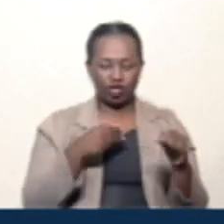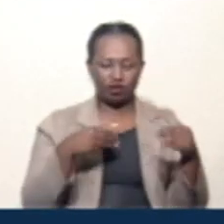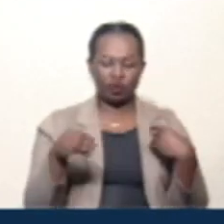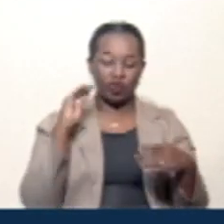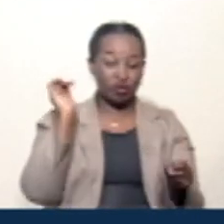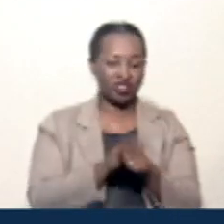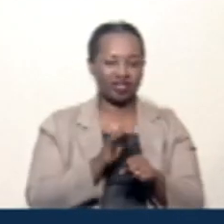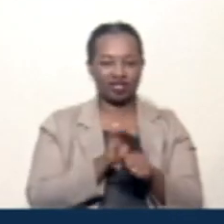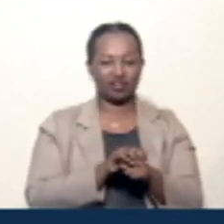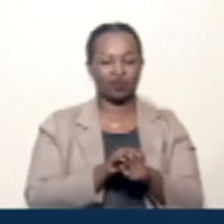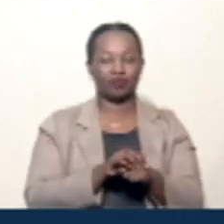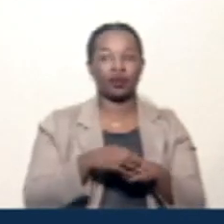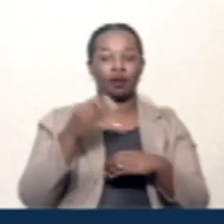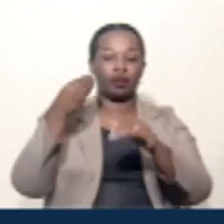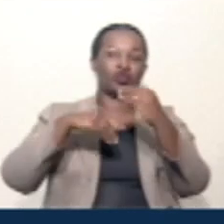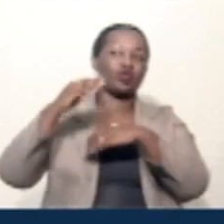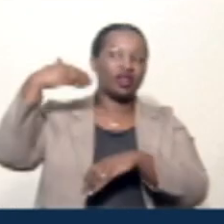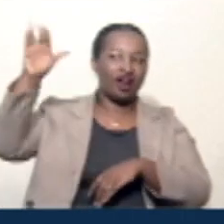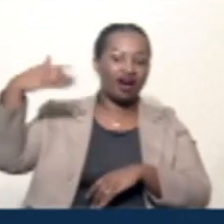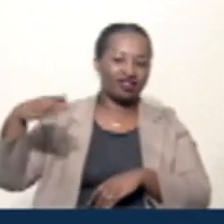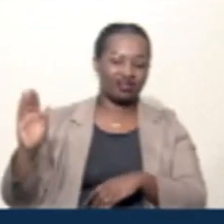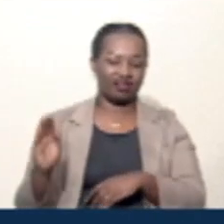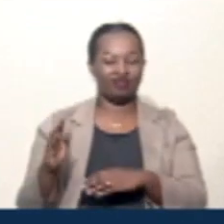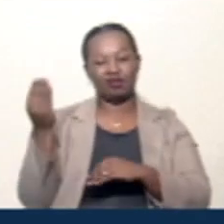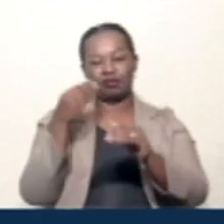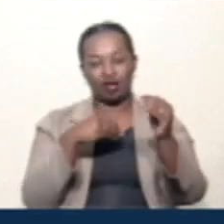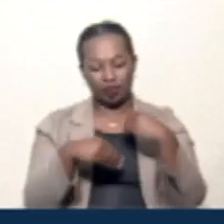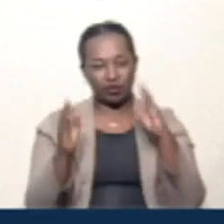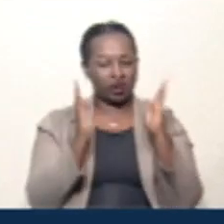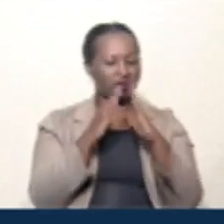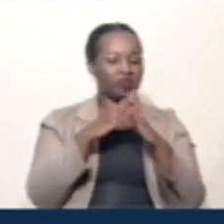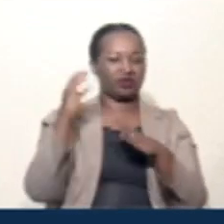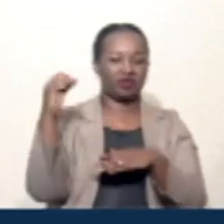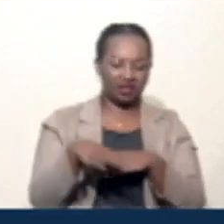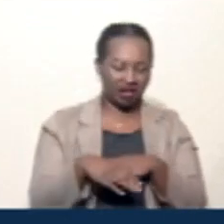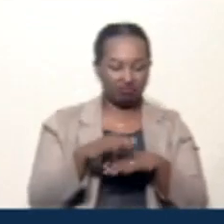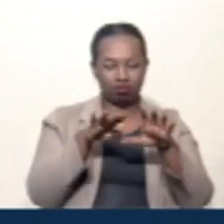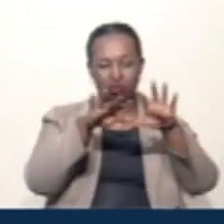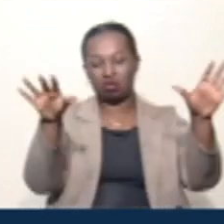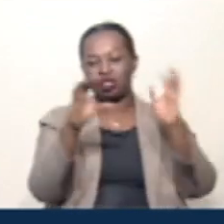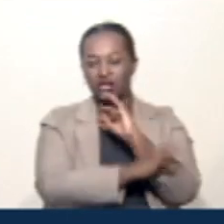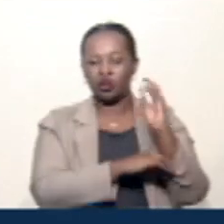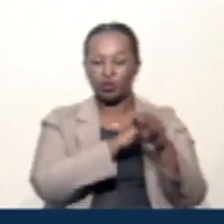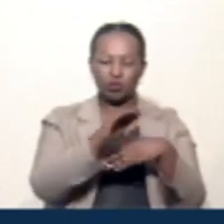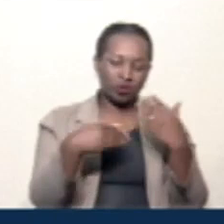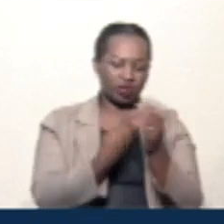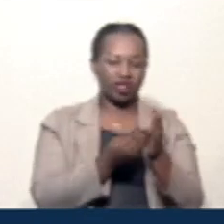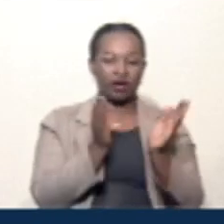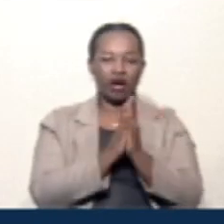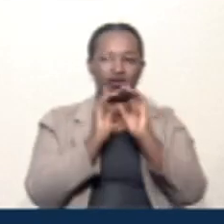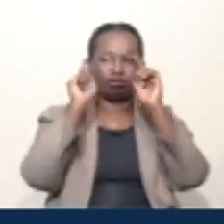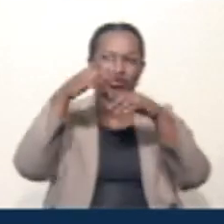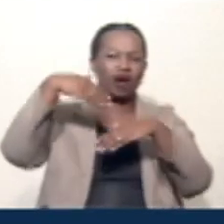ibikoresho byinshi bijya hanze ku masoko, bikagurishwa mu mujyi wa Kigali, bigakwira igihugu cyacu cyose ndetse bikajya